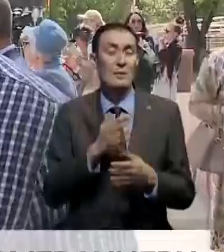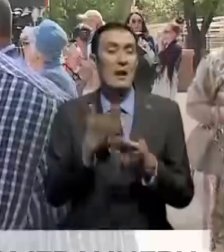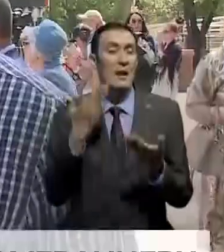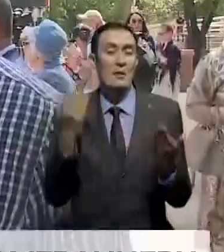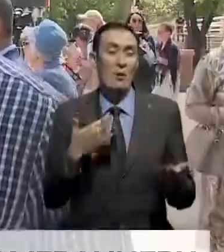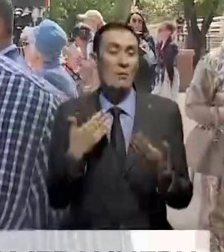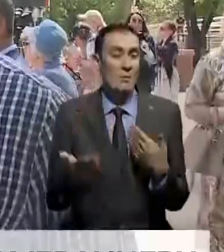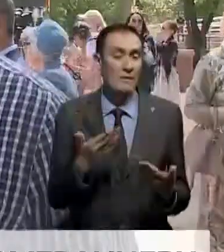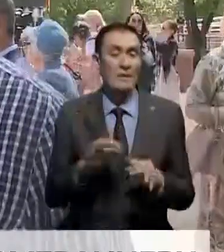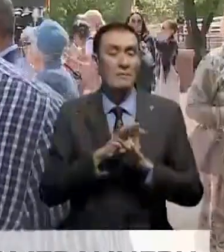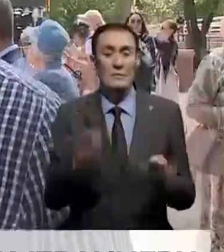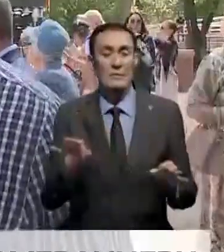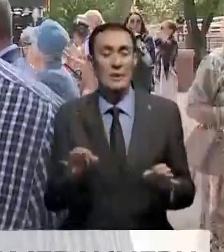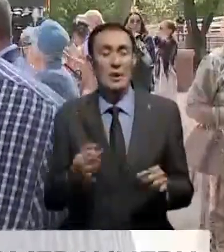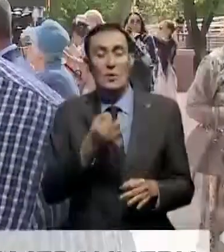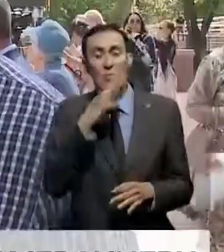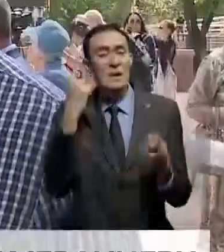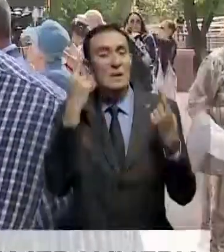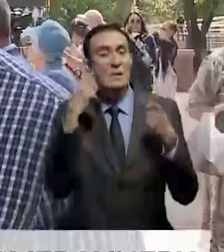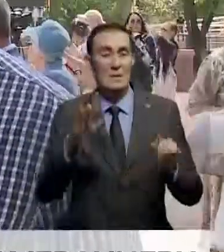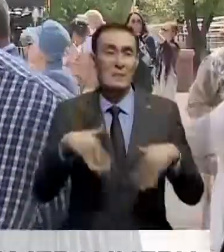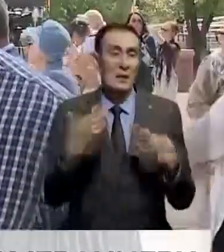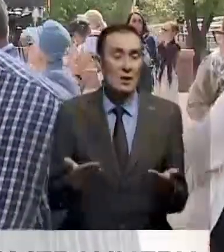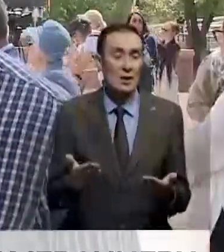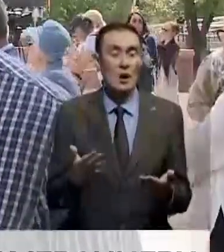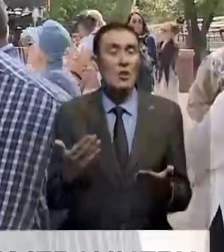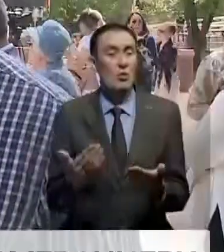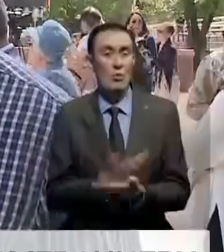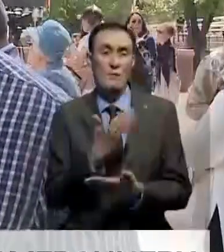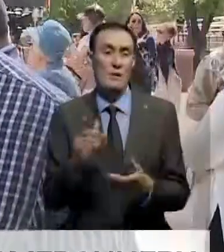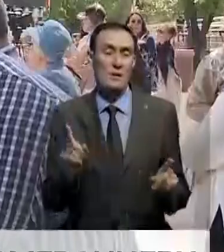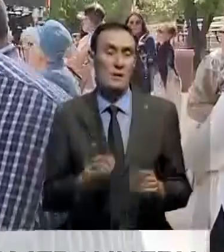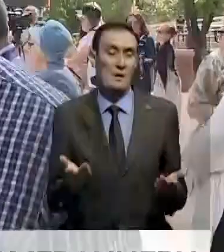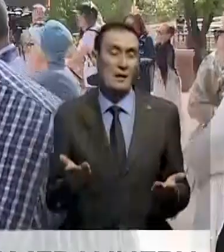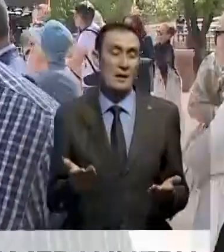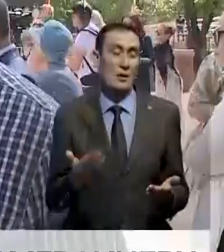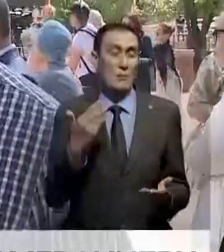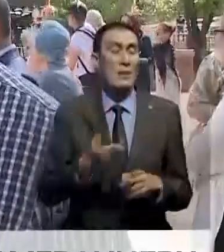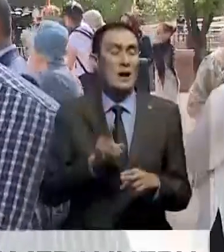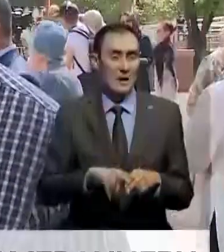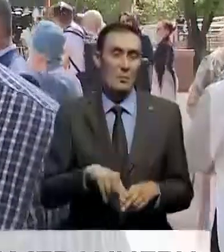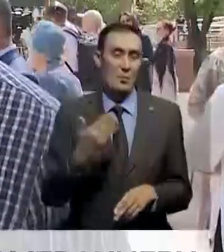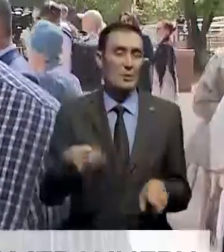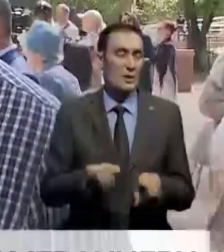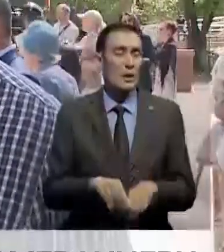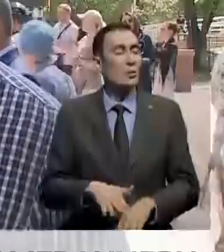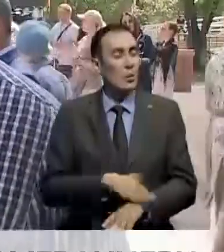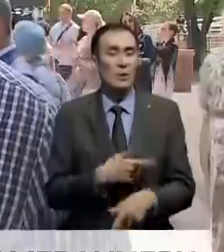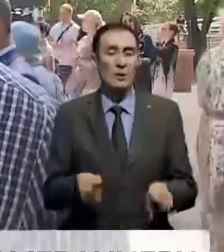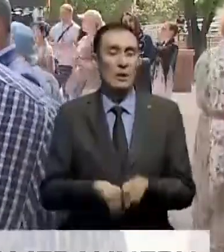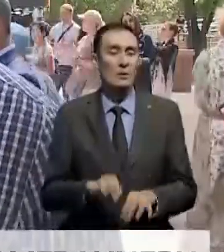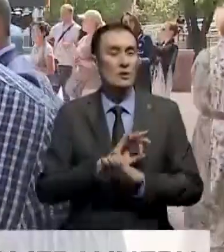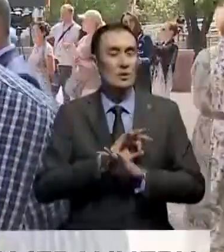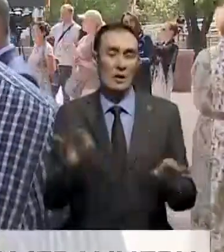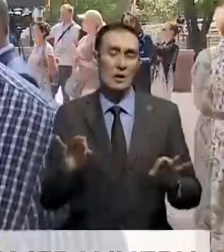контакт, легко воспринимающий любые идеи, любые новые какие-то вещи. Я думаю, он поэтому так долго и так красочно,